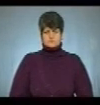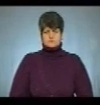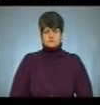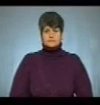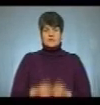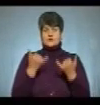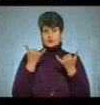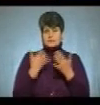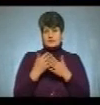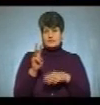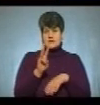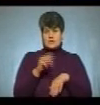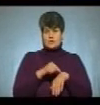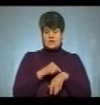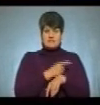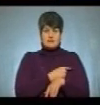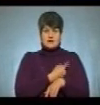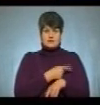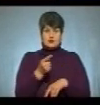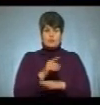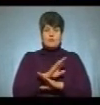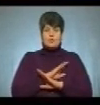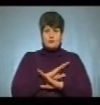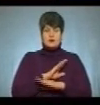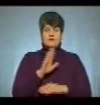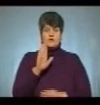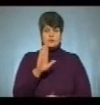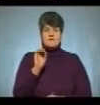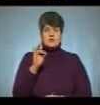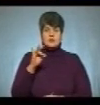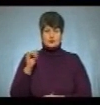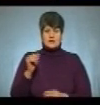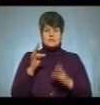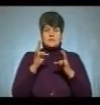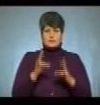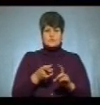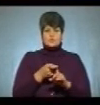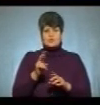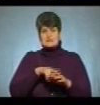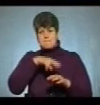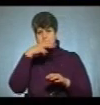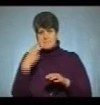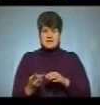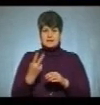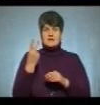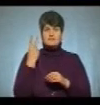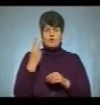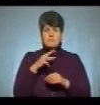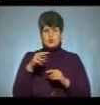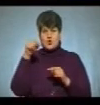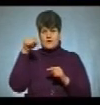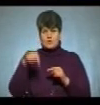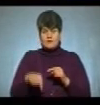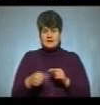Сьогодні близько 3-ї години в лікарні у Тернополі помер Володимир Вартюх, який травмувався внаслідок падіння у двометровий котлован. Це